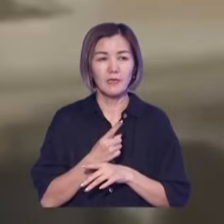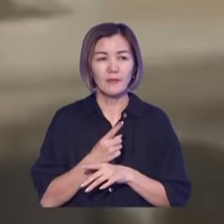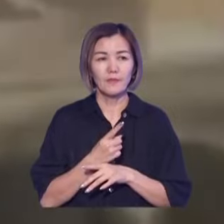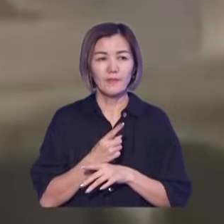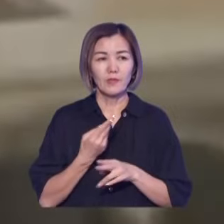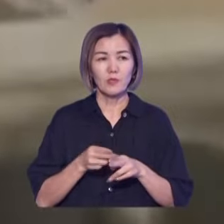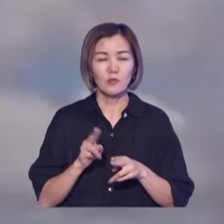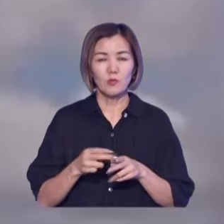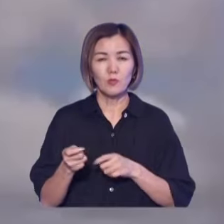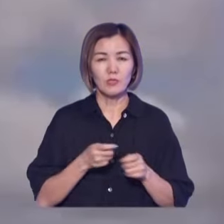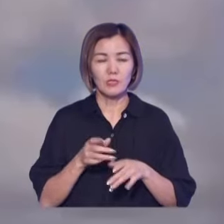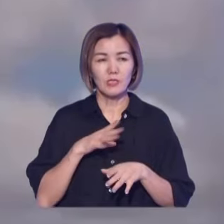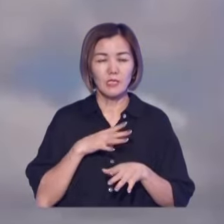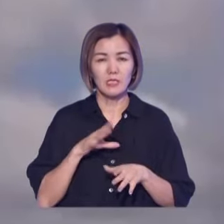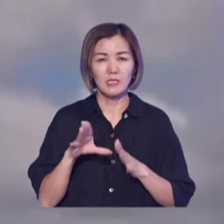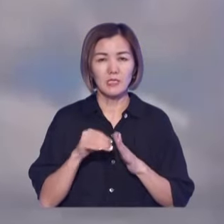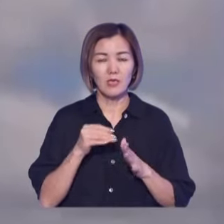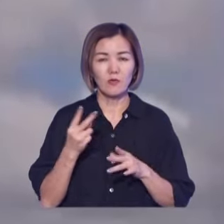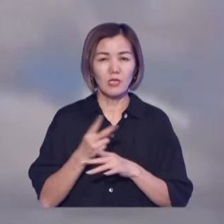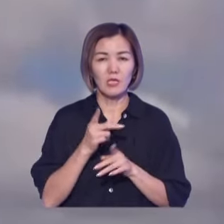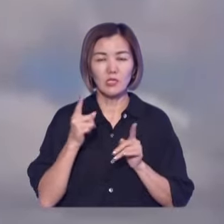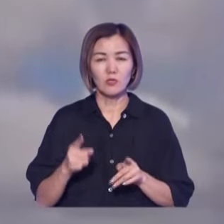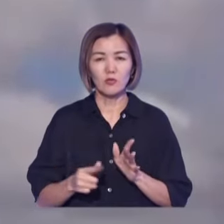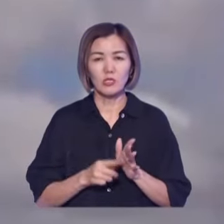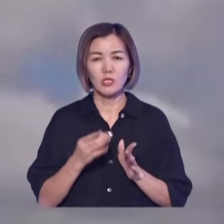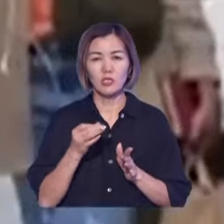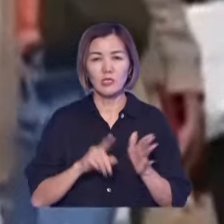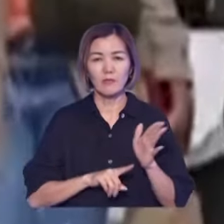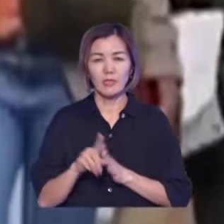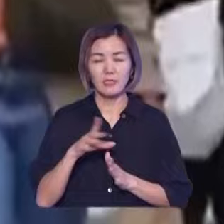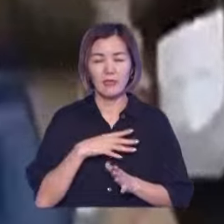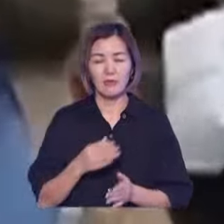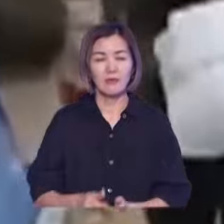солшылдар тізгіндейді. Айта кетсек, сайлаудың екінші туры 7 шілде күні болмақ.